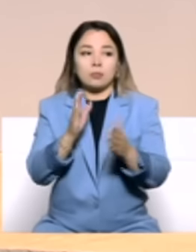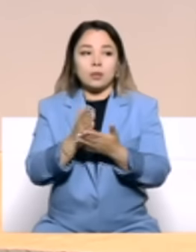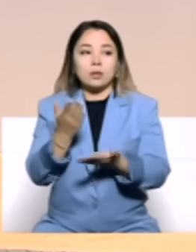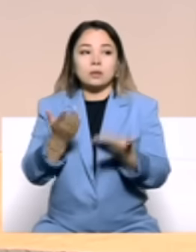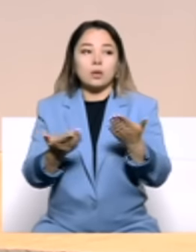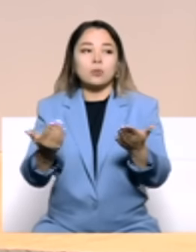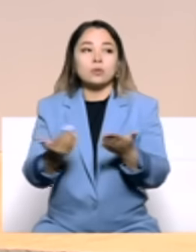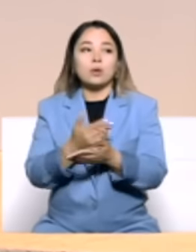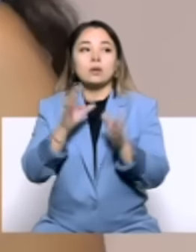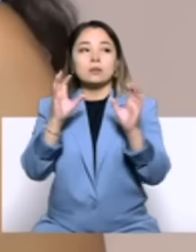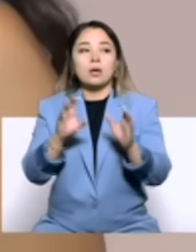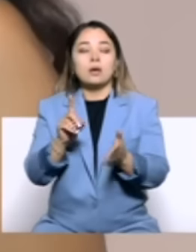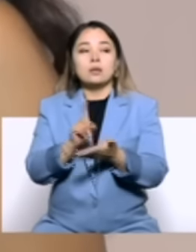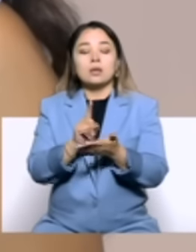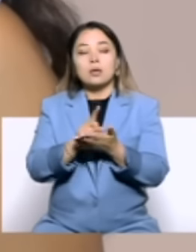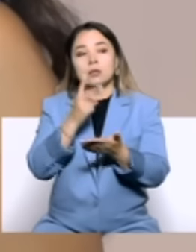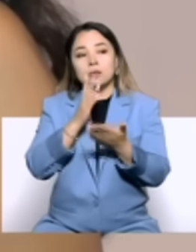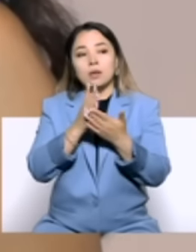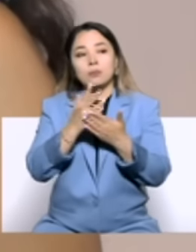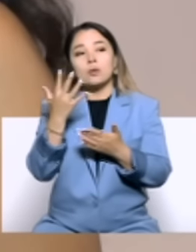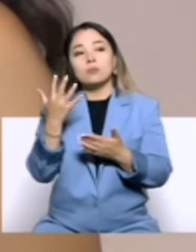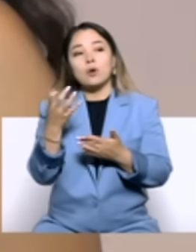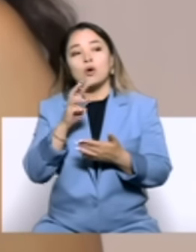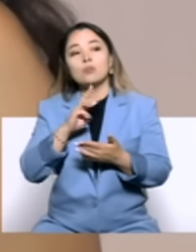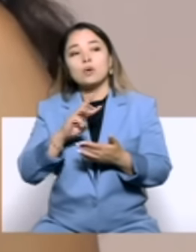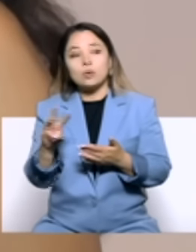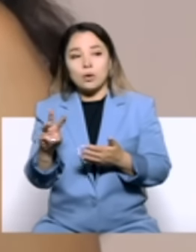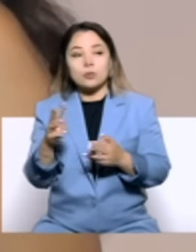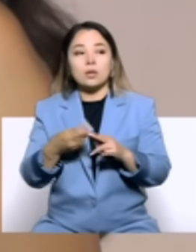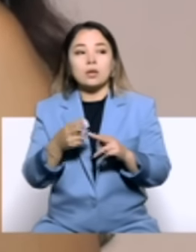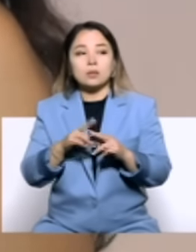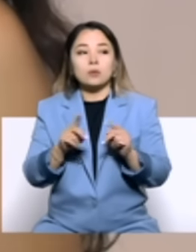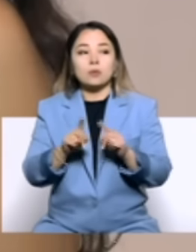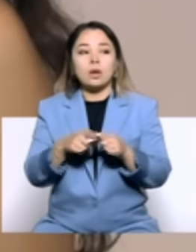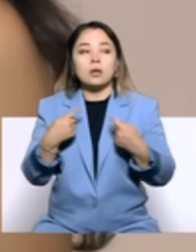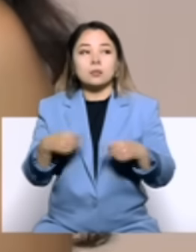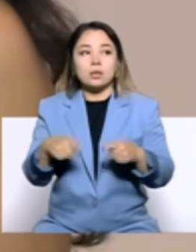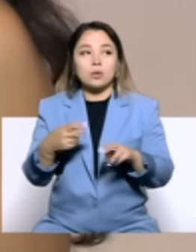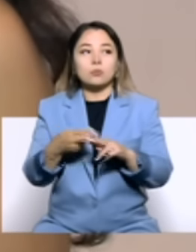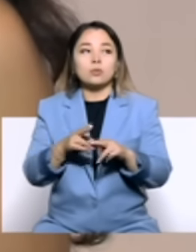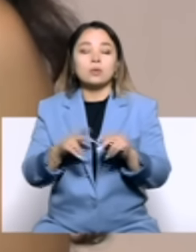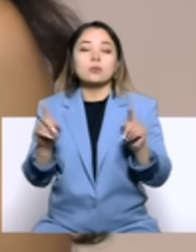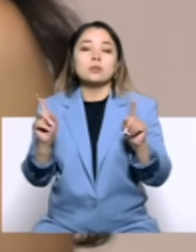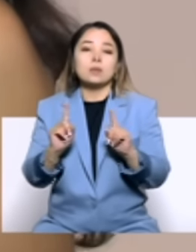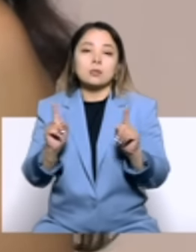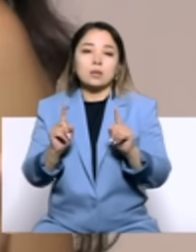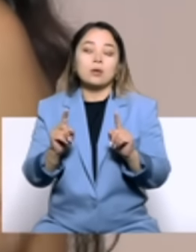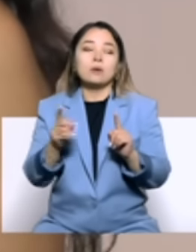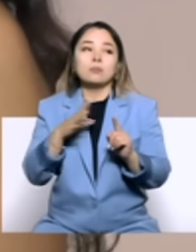жаңа налоговый кодексті қарасам, 500 миллион. 500 миллион торговляға ол не? Торговляға өте